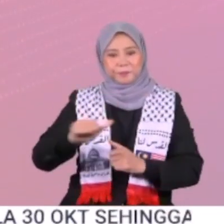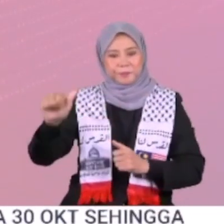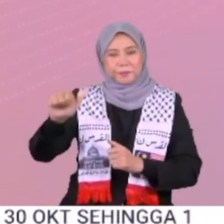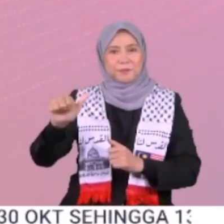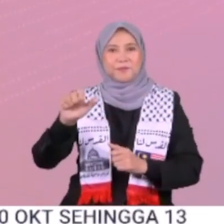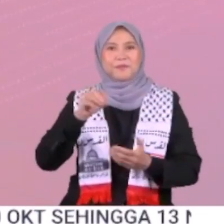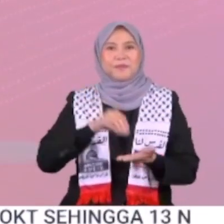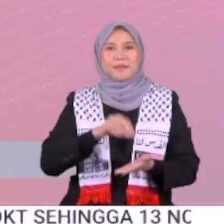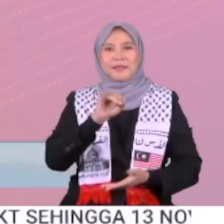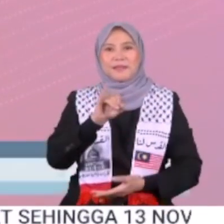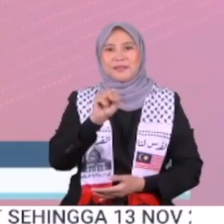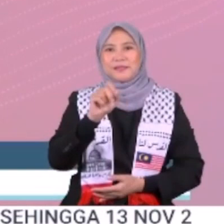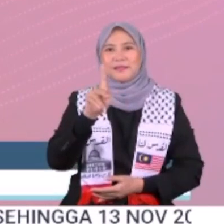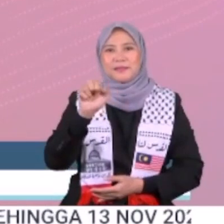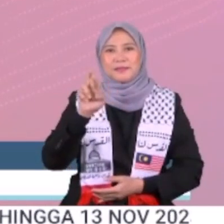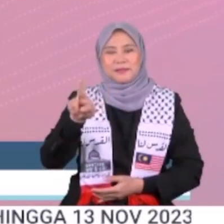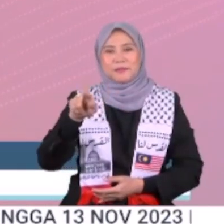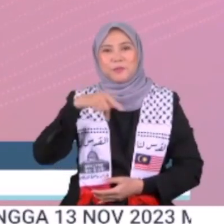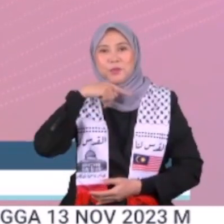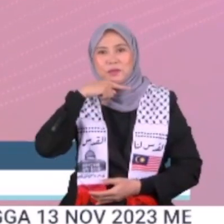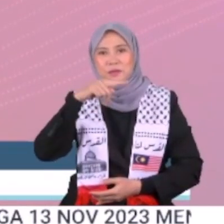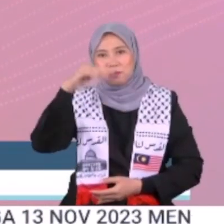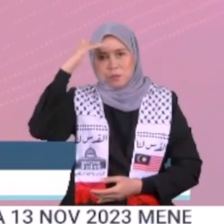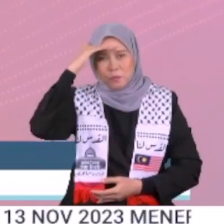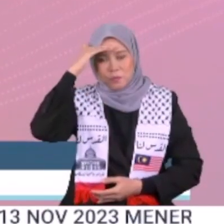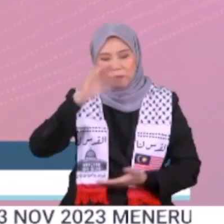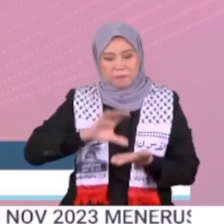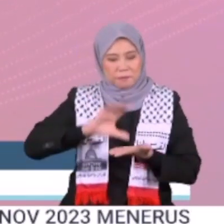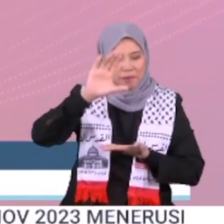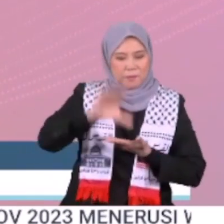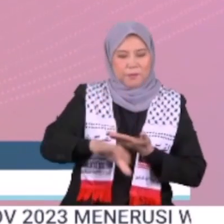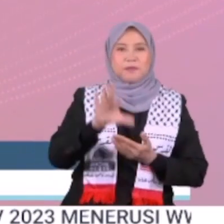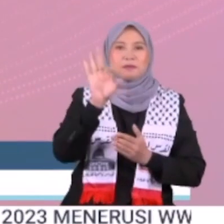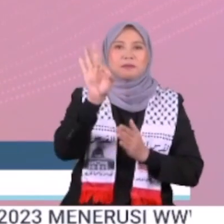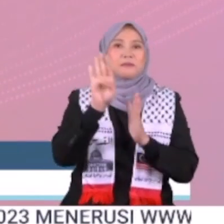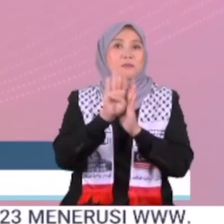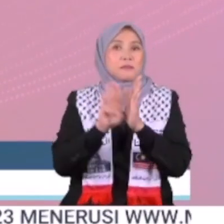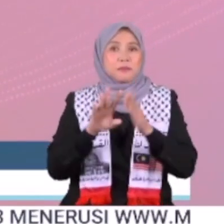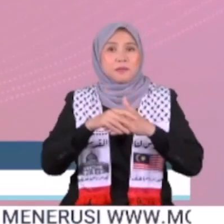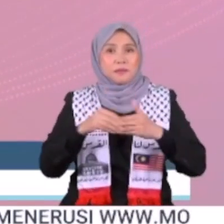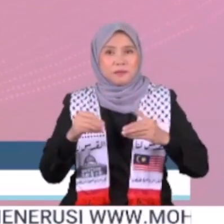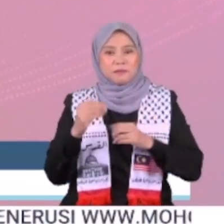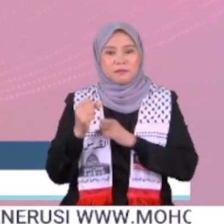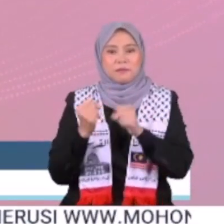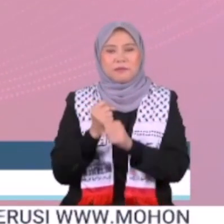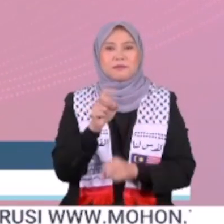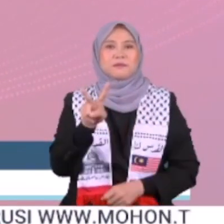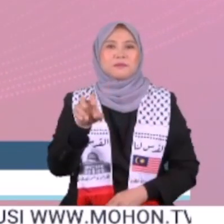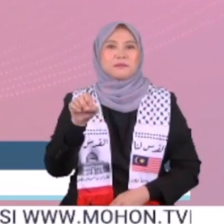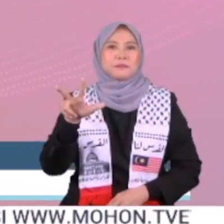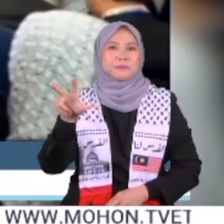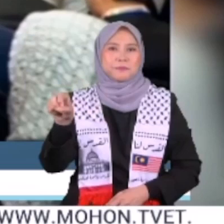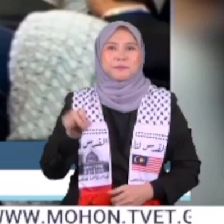Medini Iskandar Puteri Johor. Ia menyasarkan pelaburan sehingga RM9 bilion menjelang